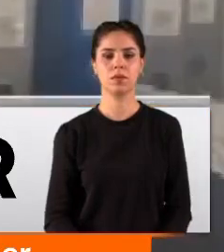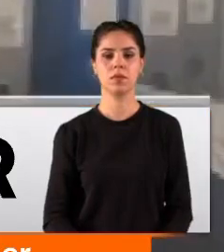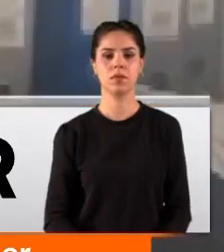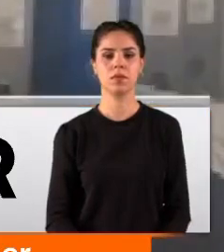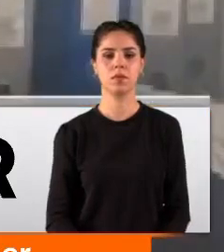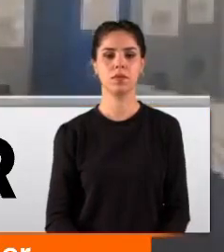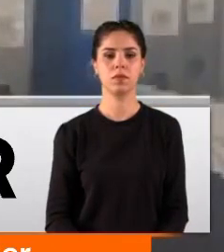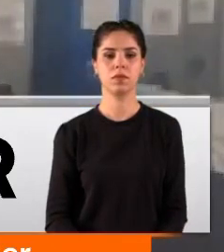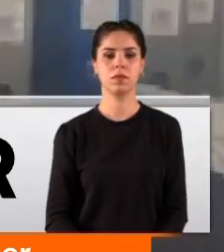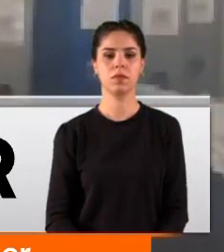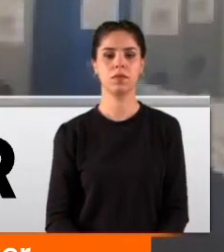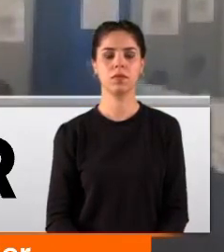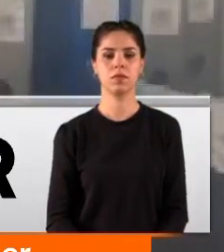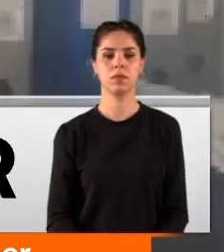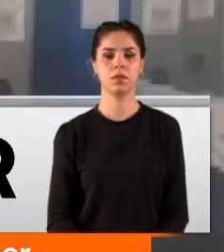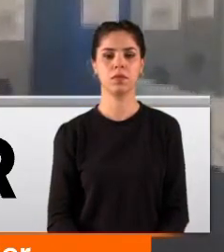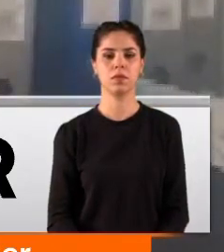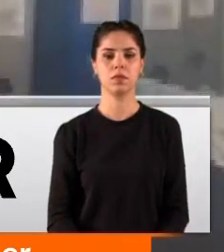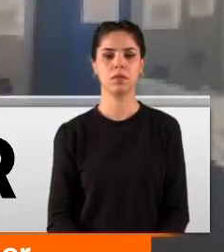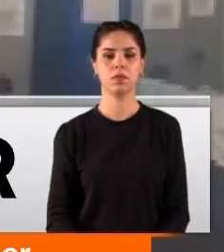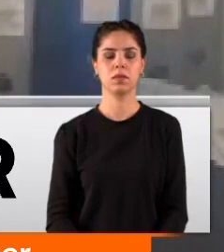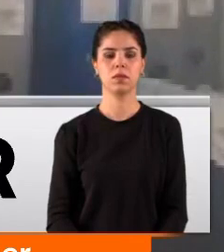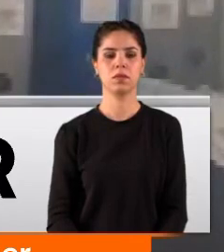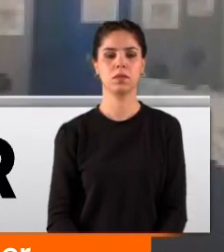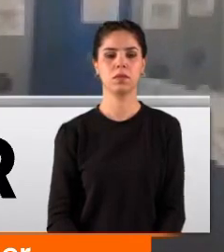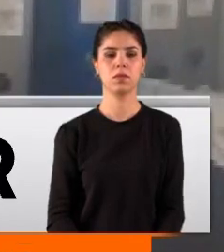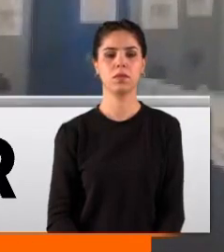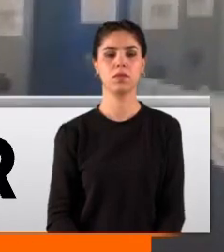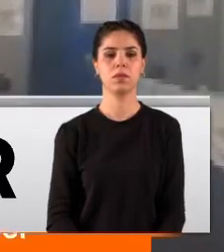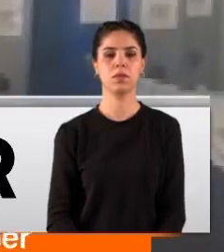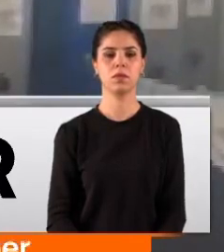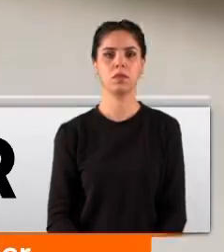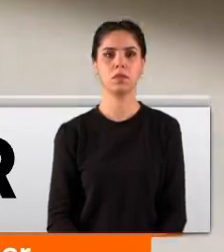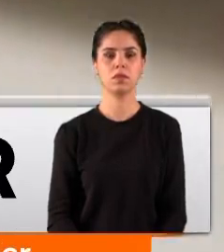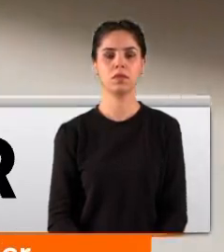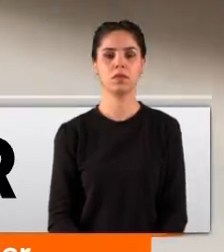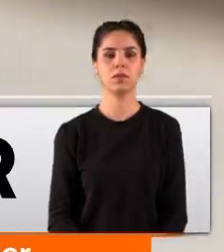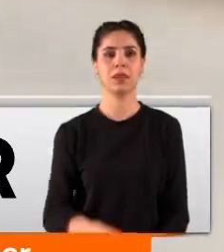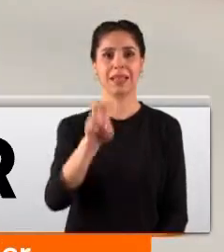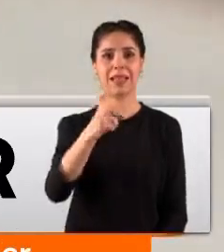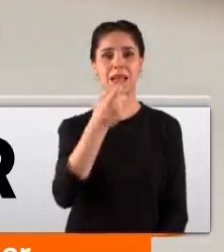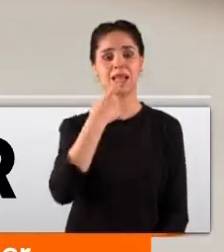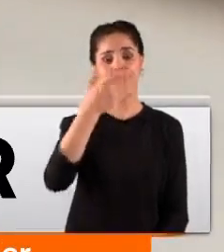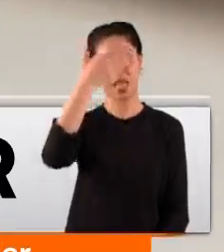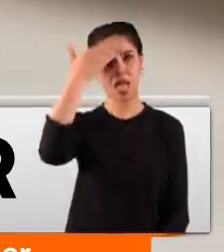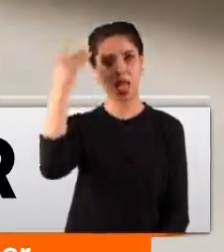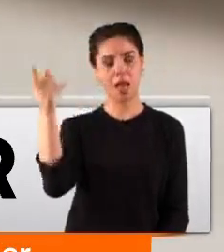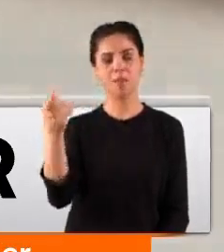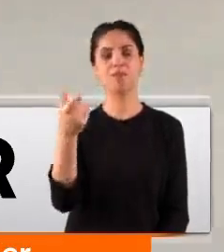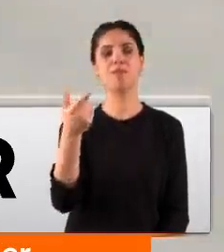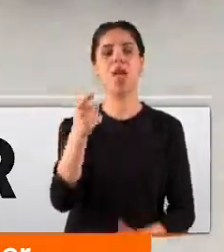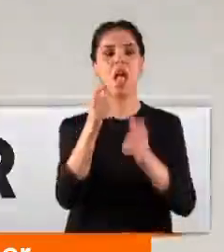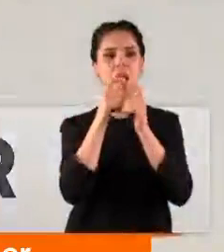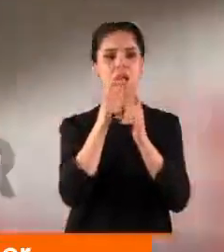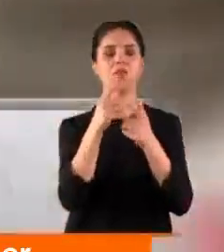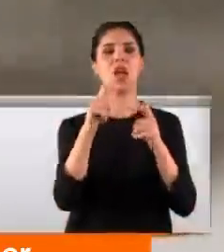ben de belediye sizinle anlaşma taraftarı değil. Benden bildiğiniz dala geçtiler. 8 yıllık emeğini de ekmeğini de